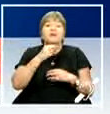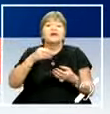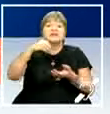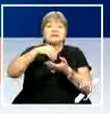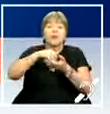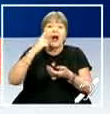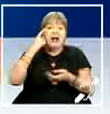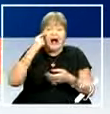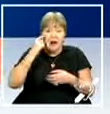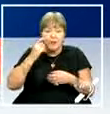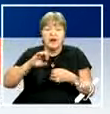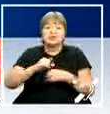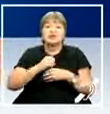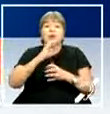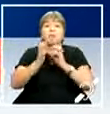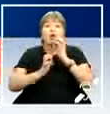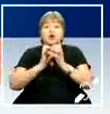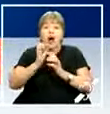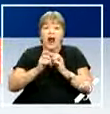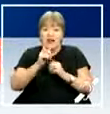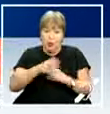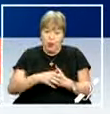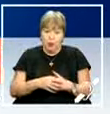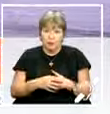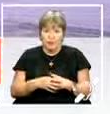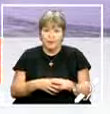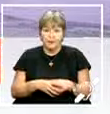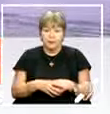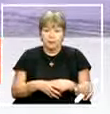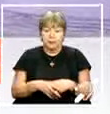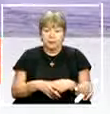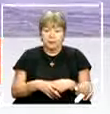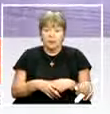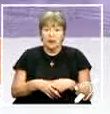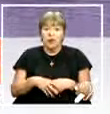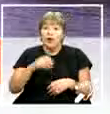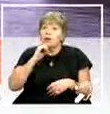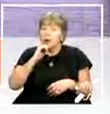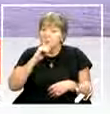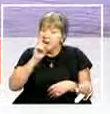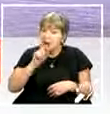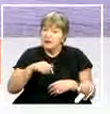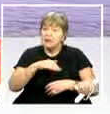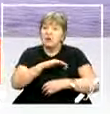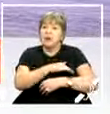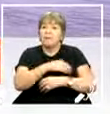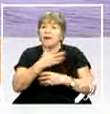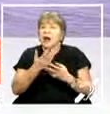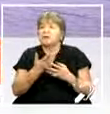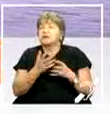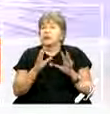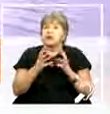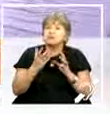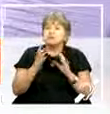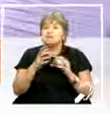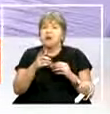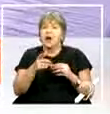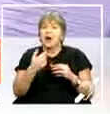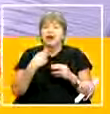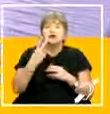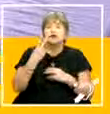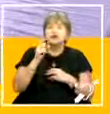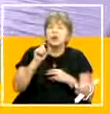un cod galben și unul portocaliu. Dacă în mod normal ar trebui să avem temperaturi maxime ce se vor încadra cam